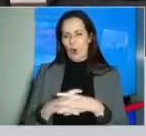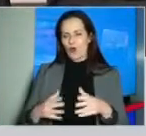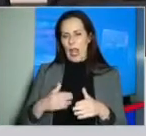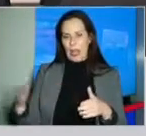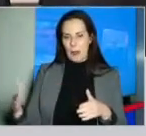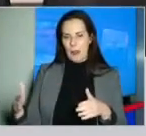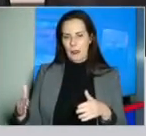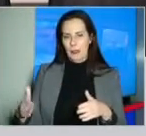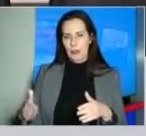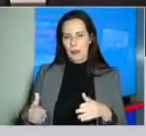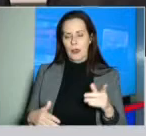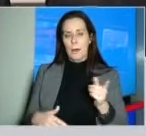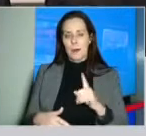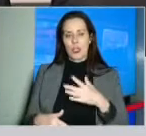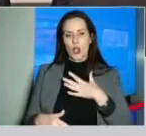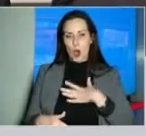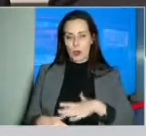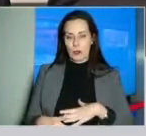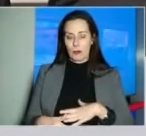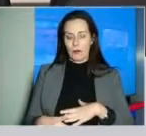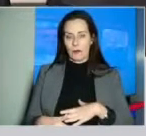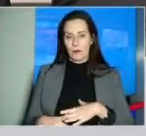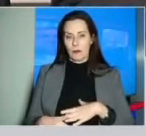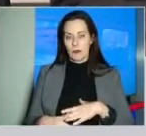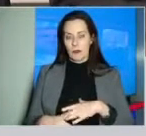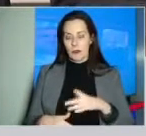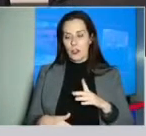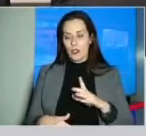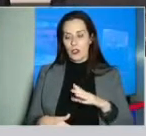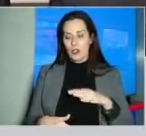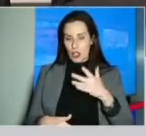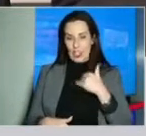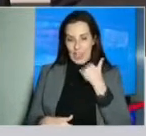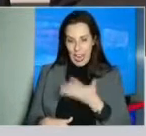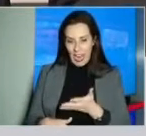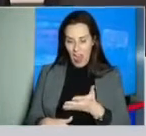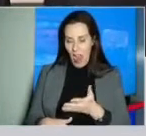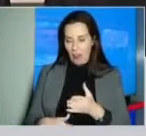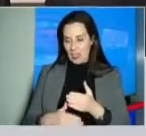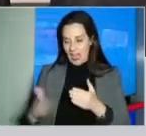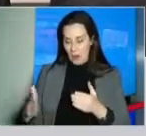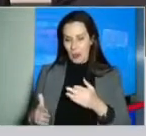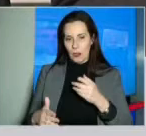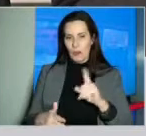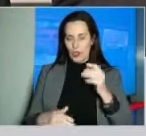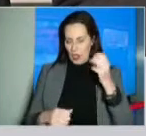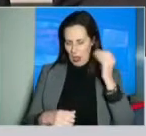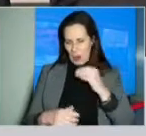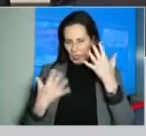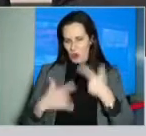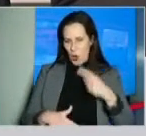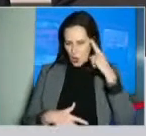הזה. כל מי שרוצה ברעת... הרשימות האלה מדבר על תלכו בנפרד. כל מי שלמד חשבון של כיתה א'